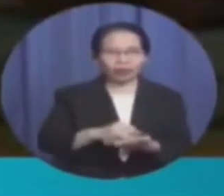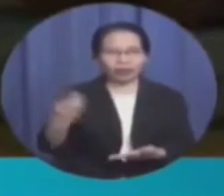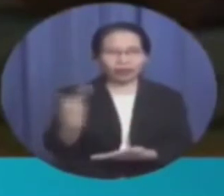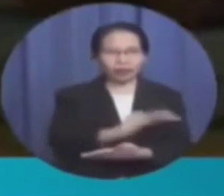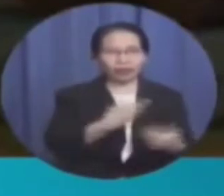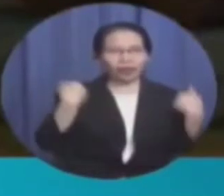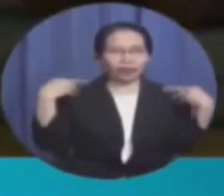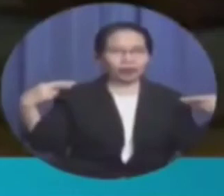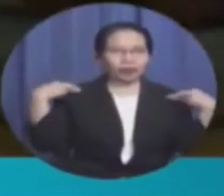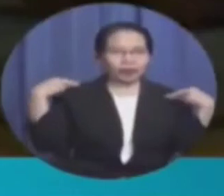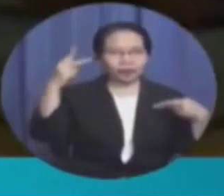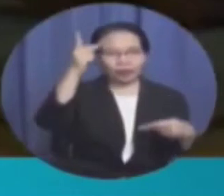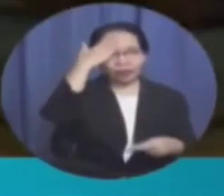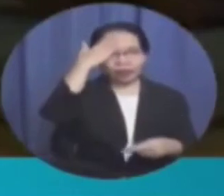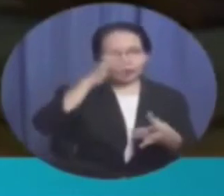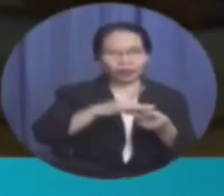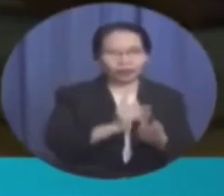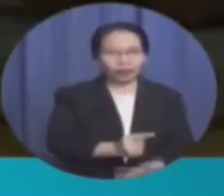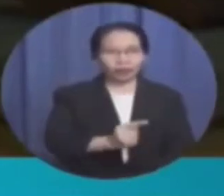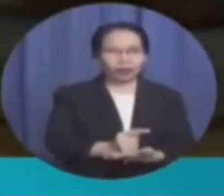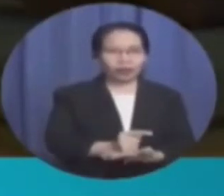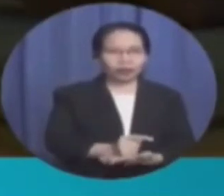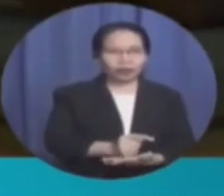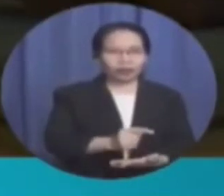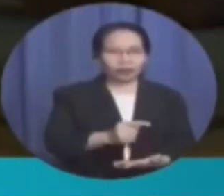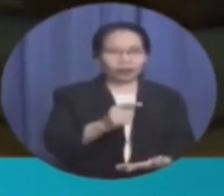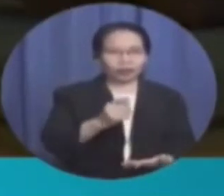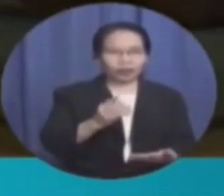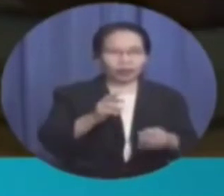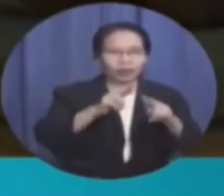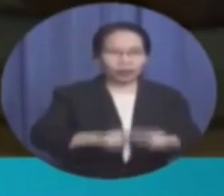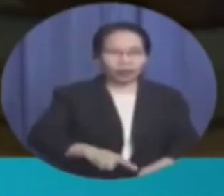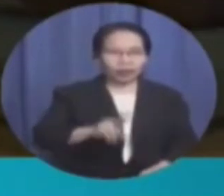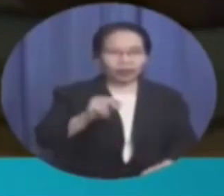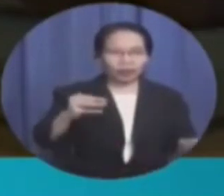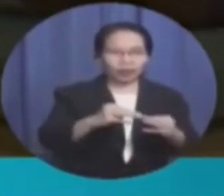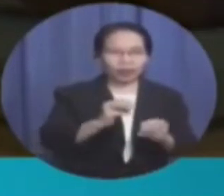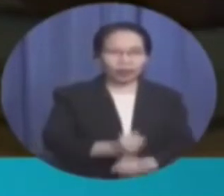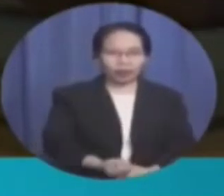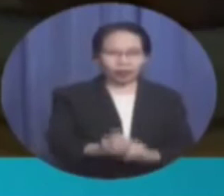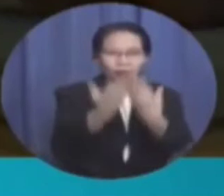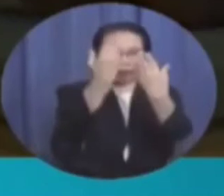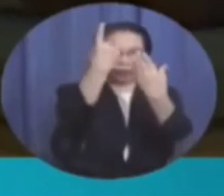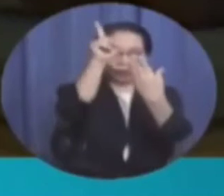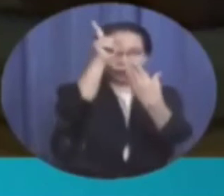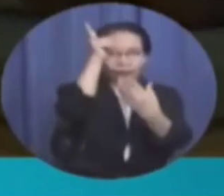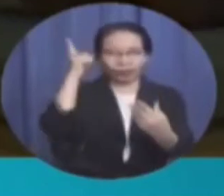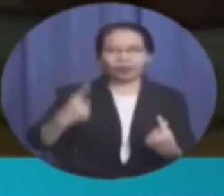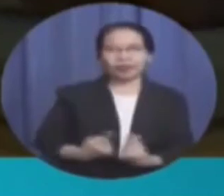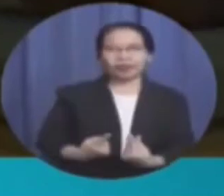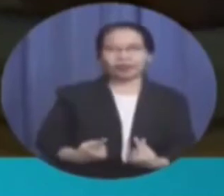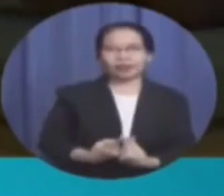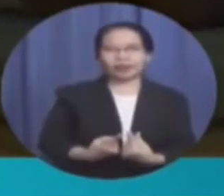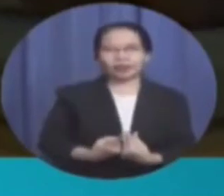ating matanggap ang pagkakilala sa katotohanan, ay wala nang haing natitira pa tungkol sa